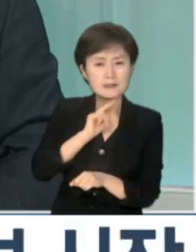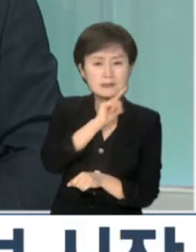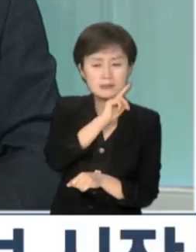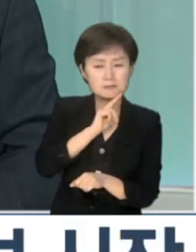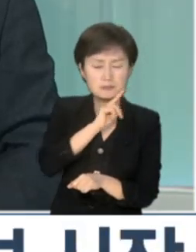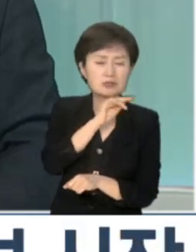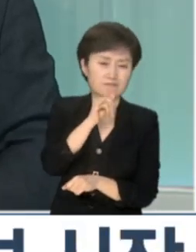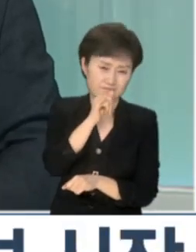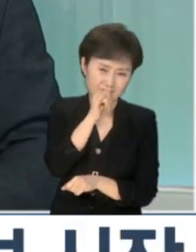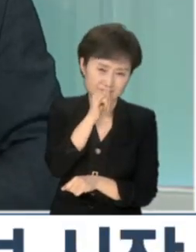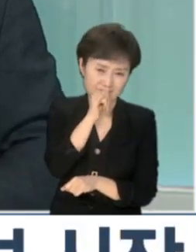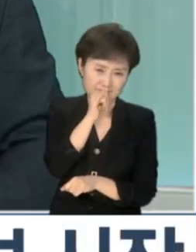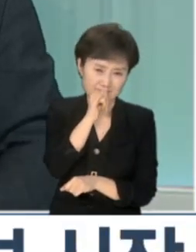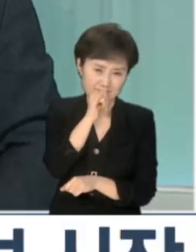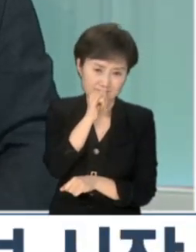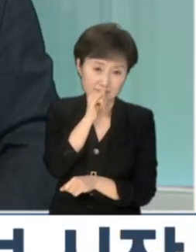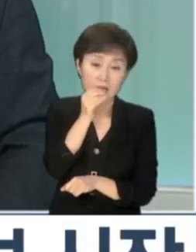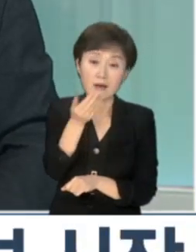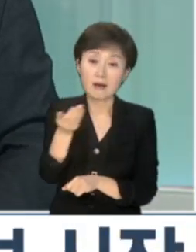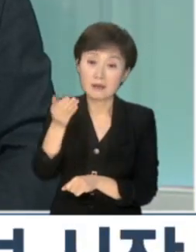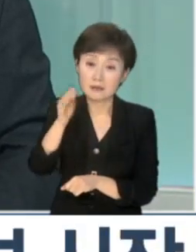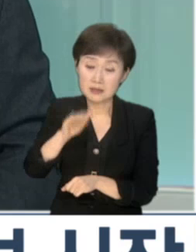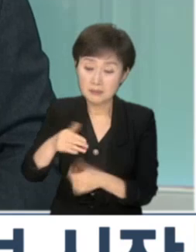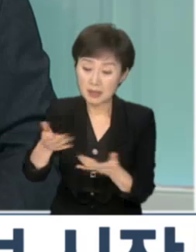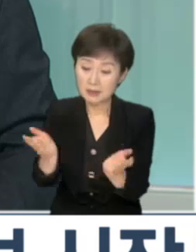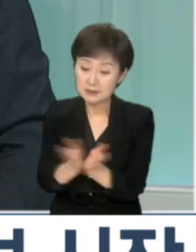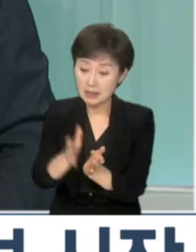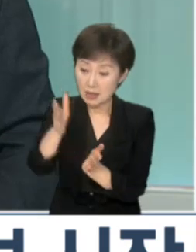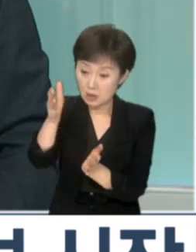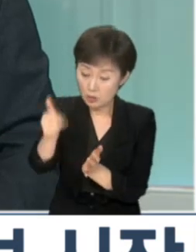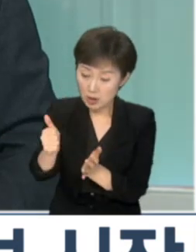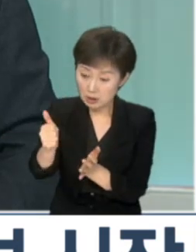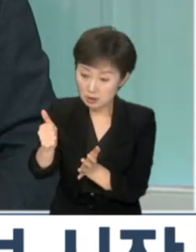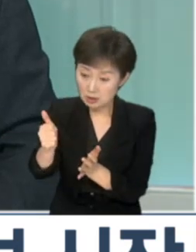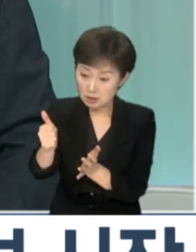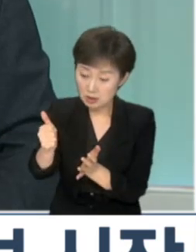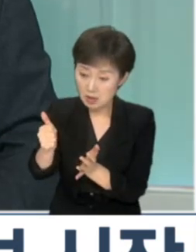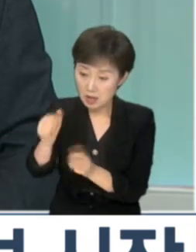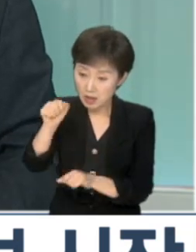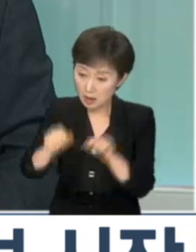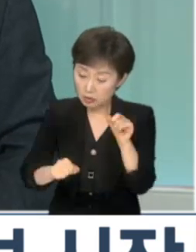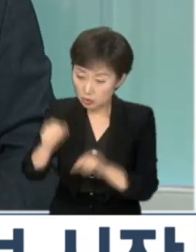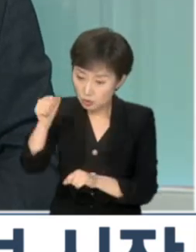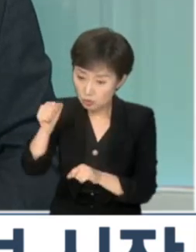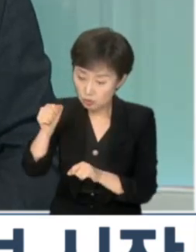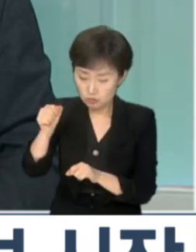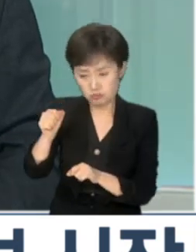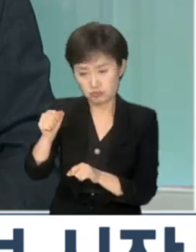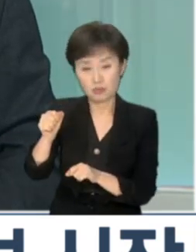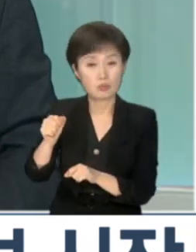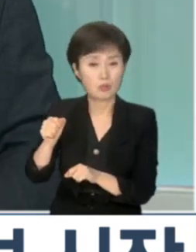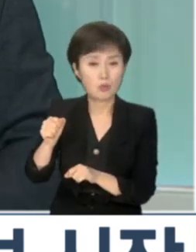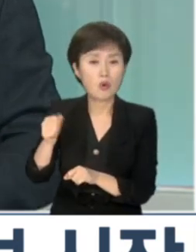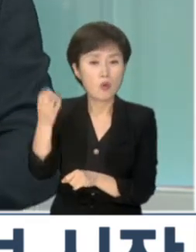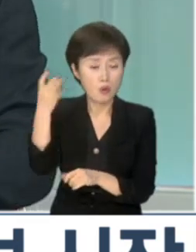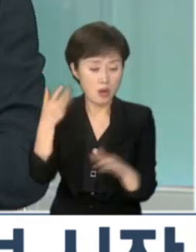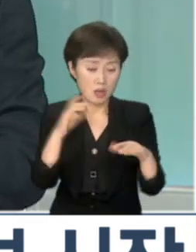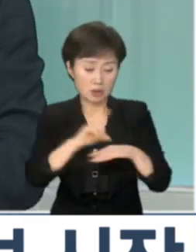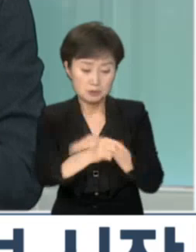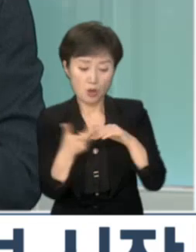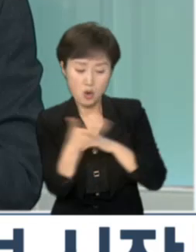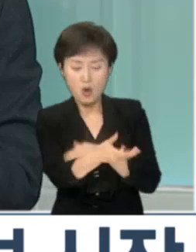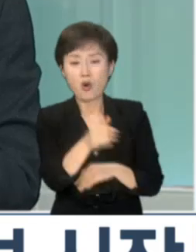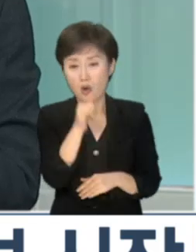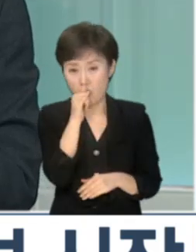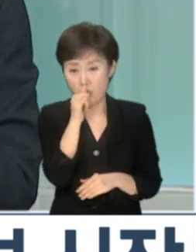언론에서 얘기를 하는데, 그게 뭐 크게 장관의 행보 자체가 어떻게 보면 총선 행보로 비칠 수도 있습니다. 그러나 이제 이런 부분들을